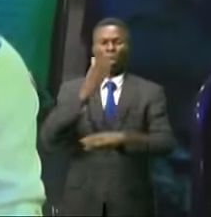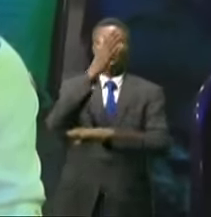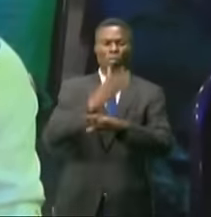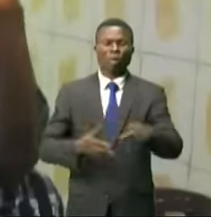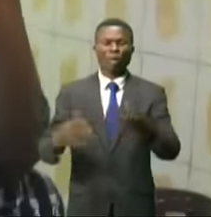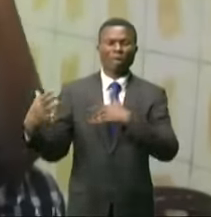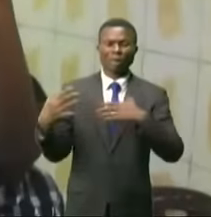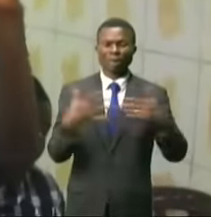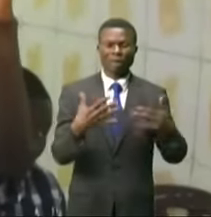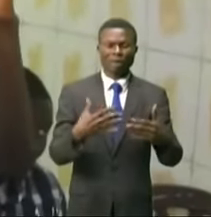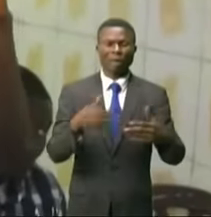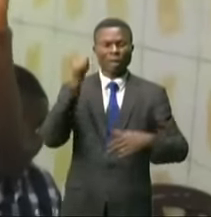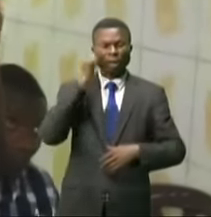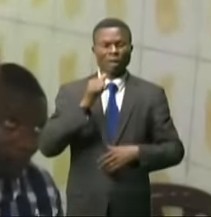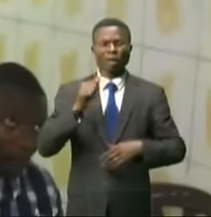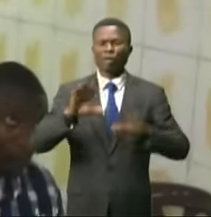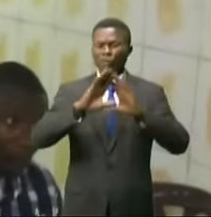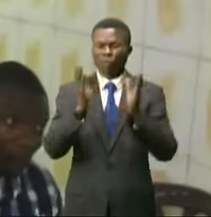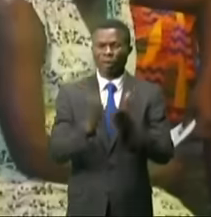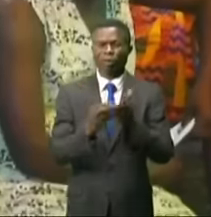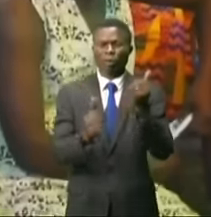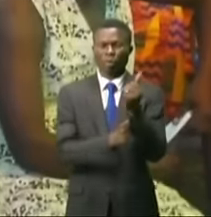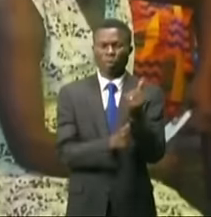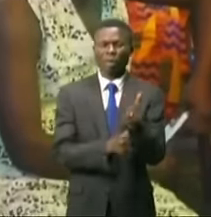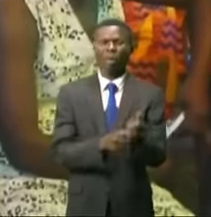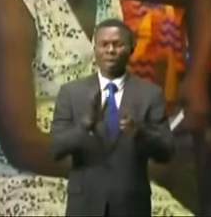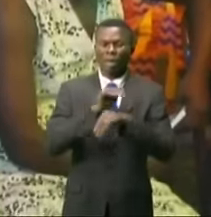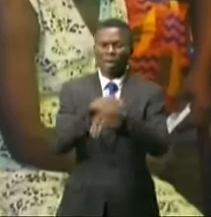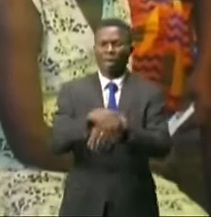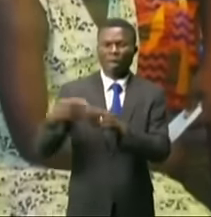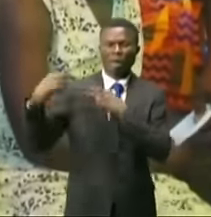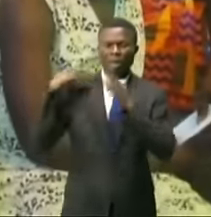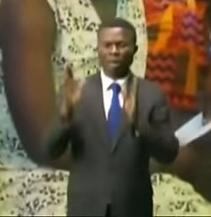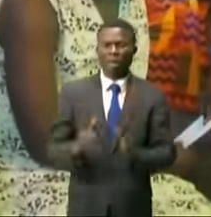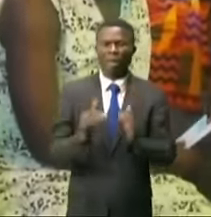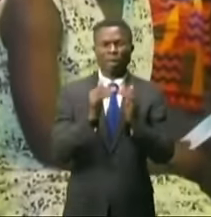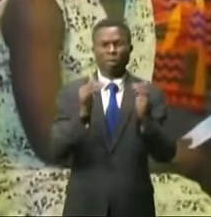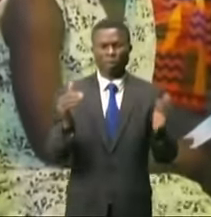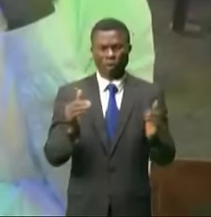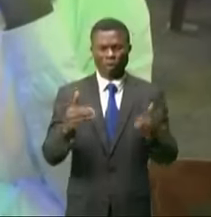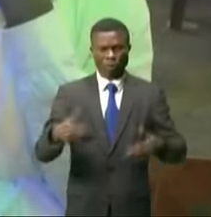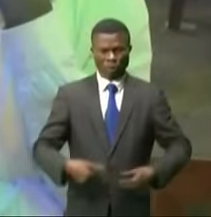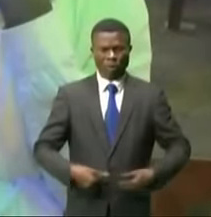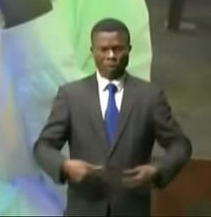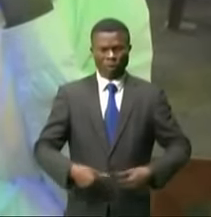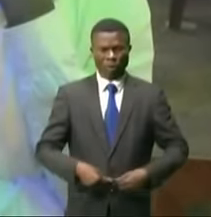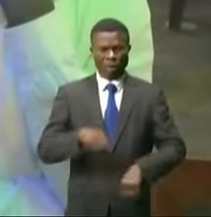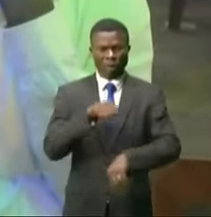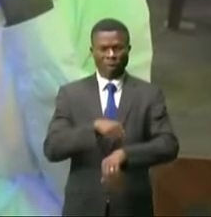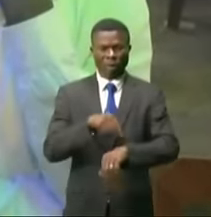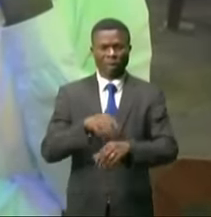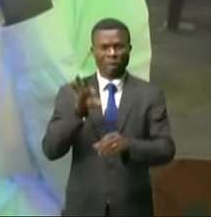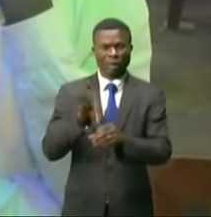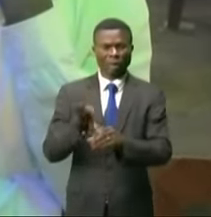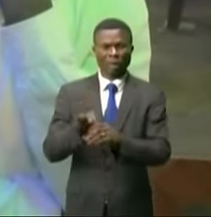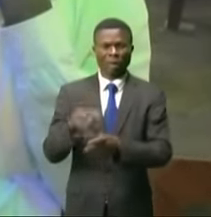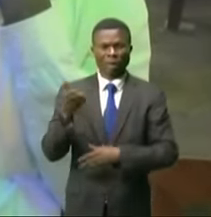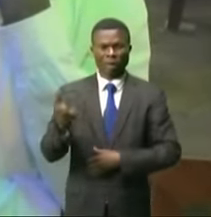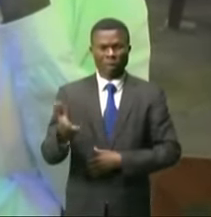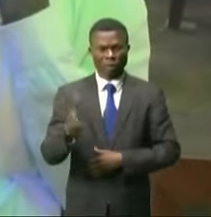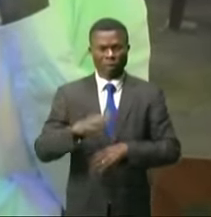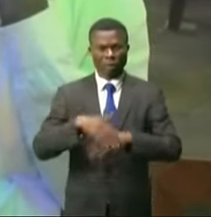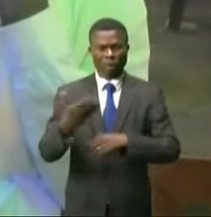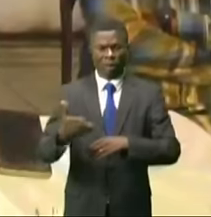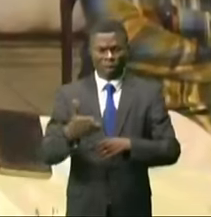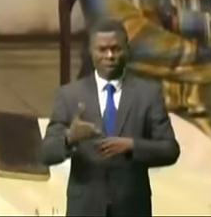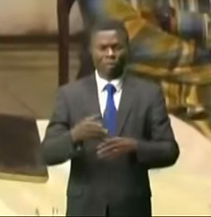commune ont vu de leur permettre une participation responsable et apaisée des jeunes pendant cette période électorale. Après une